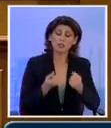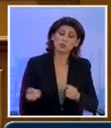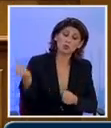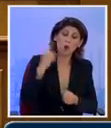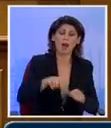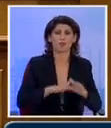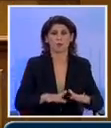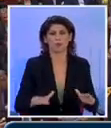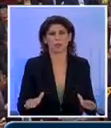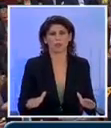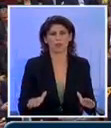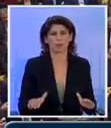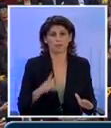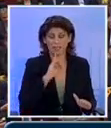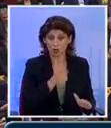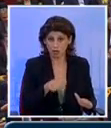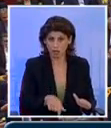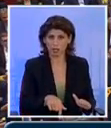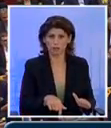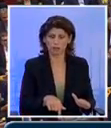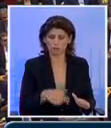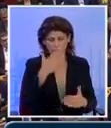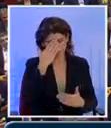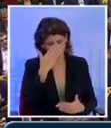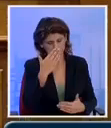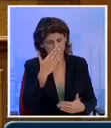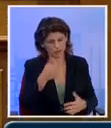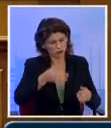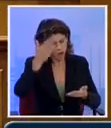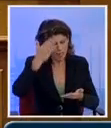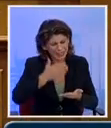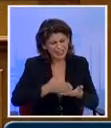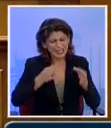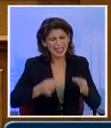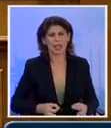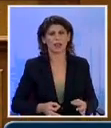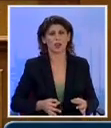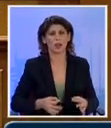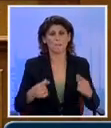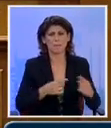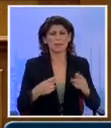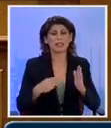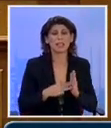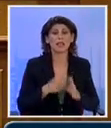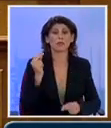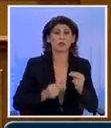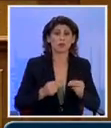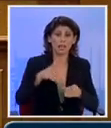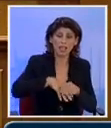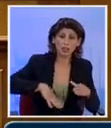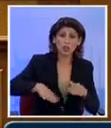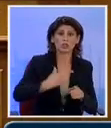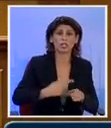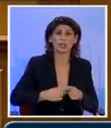των παιδιών του. Και την εντολή αυτή την τιμούμε στο ακέραιο. Και κάθε μέρα δίνουμε μάχες με χιλιάδες προβλήματα εντός και εκτός της χώρας